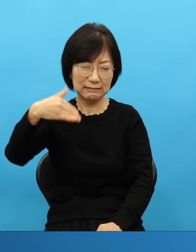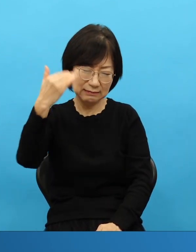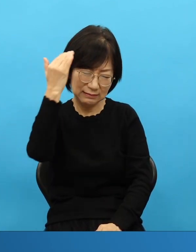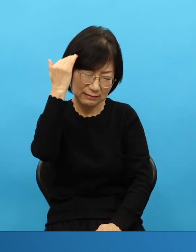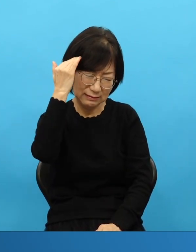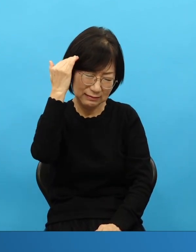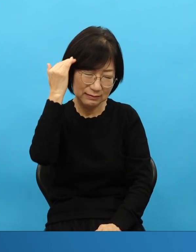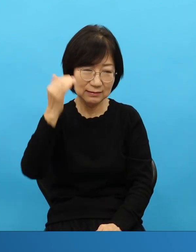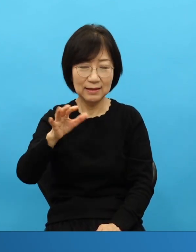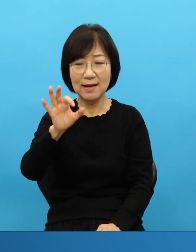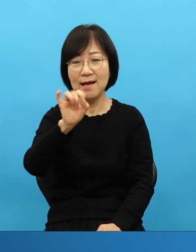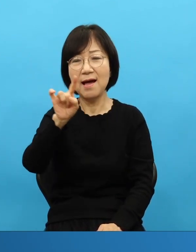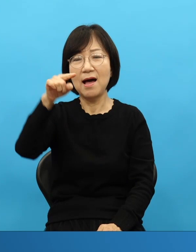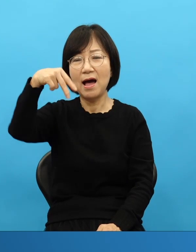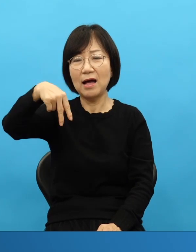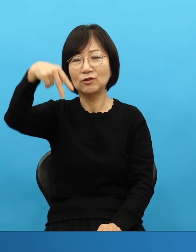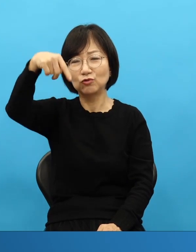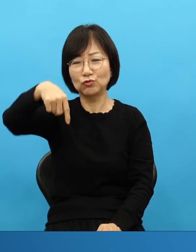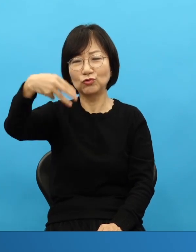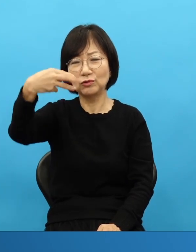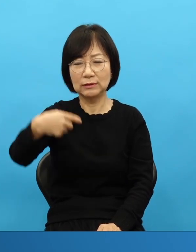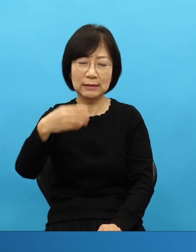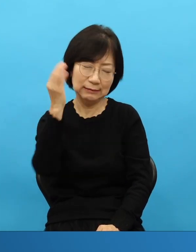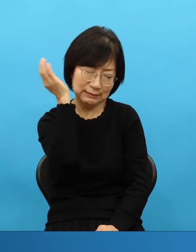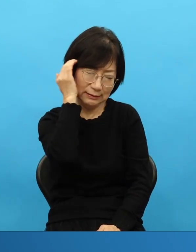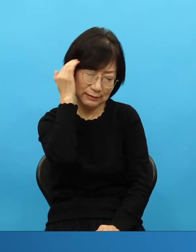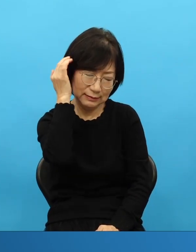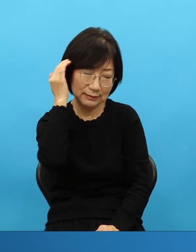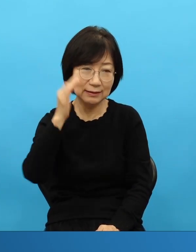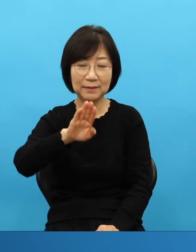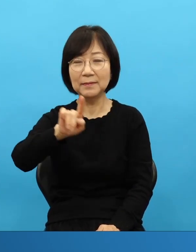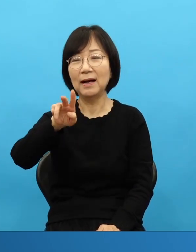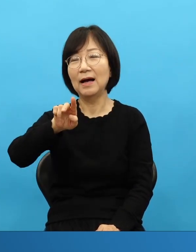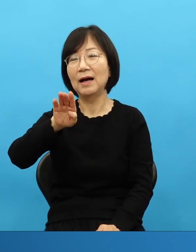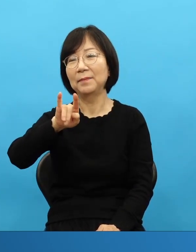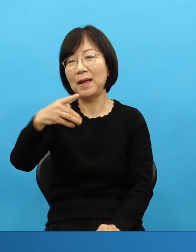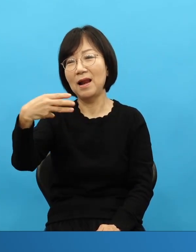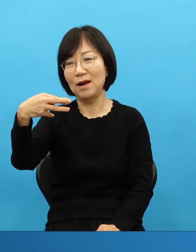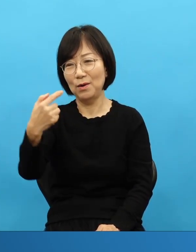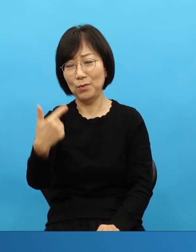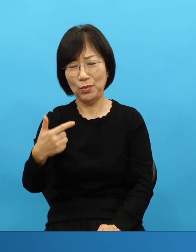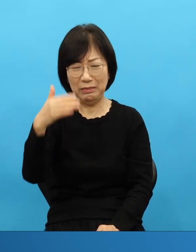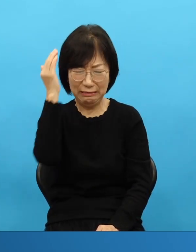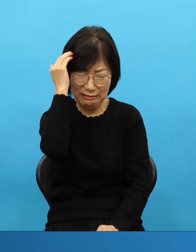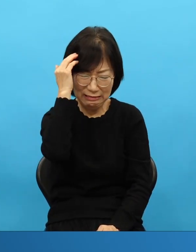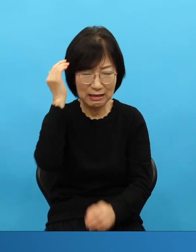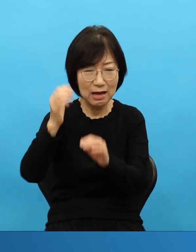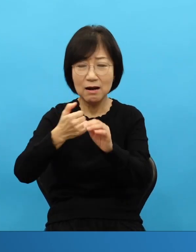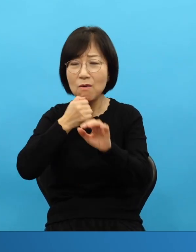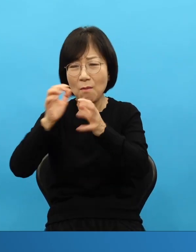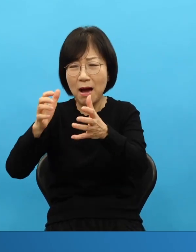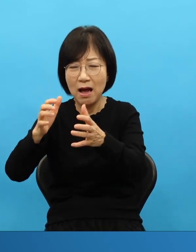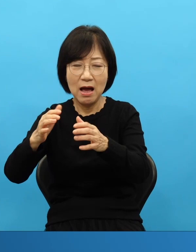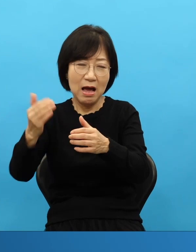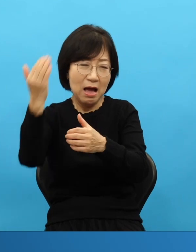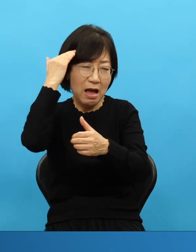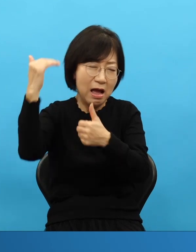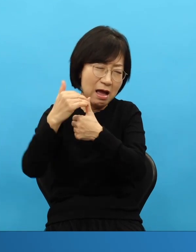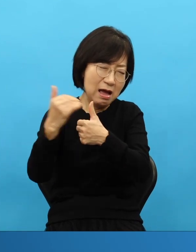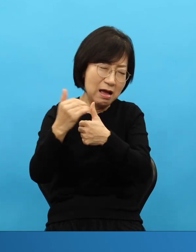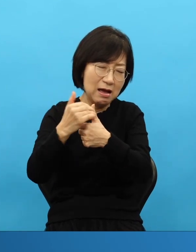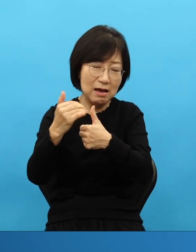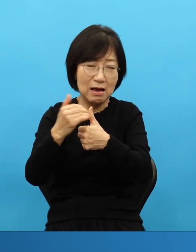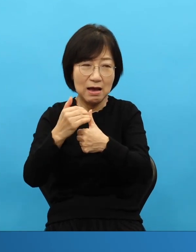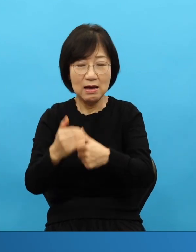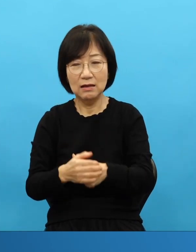Assyria? 왜 우리가 바벨론에게 당하느냐? Then why are we being 왜 attacked 우리가 by 로마에 Babylon? 당해야 되느냐? And why are we being attacked by Rome? 이러고 있습니다. That's what they were 지금도 saying.